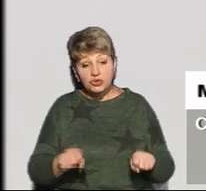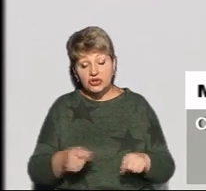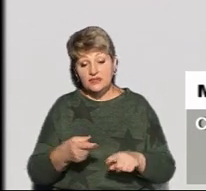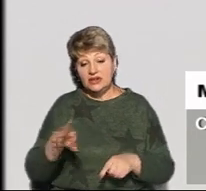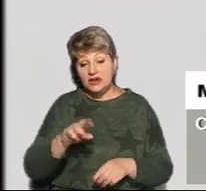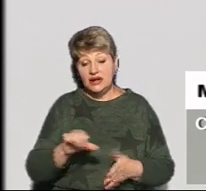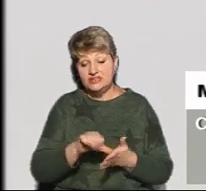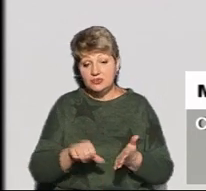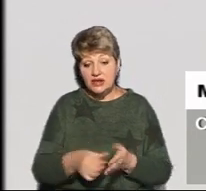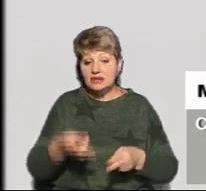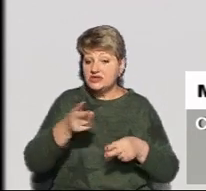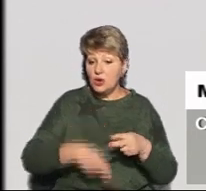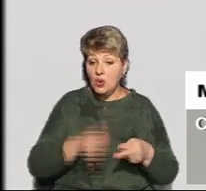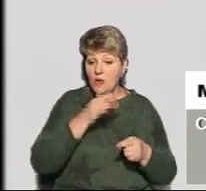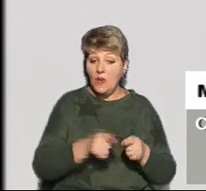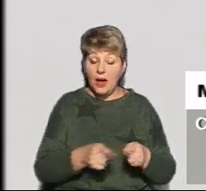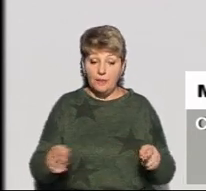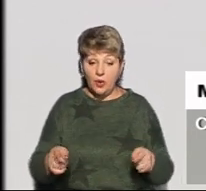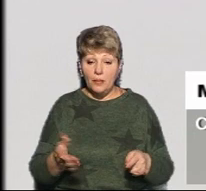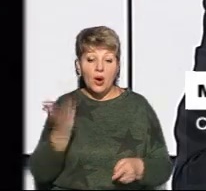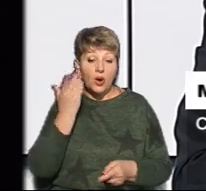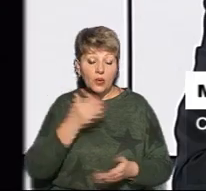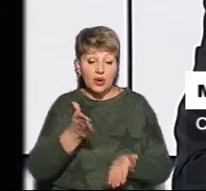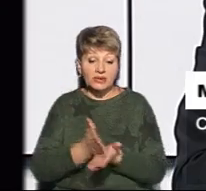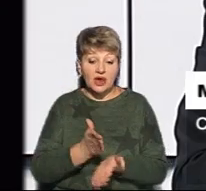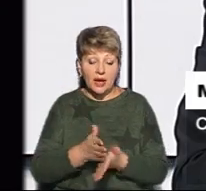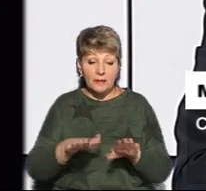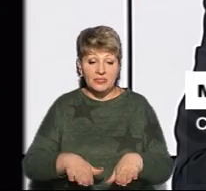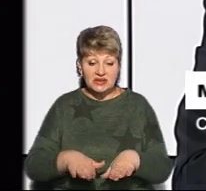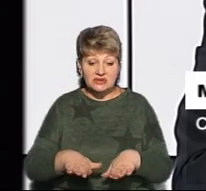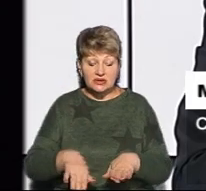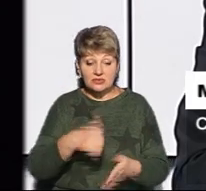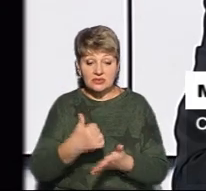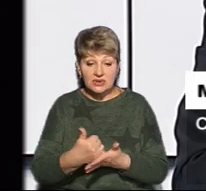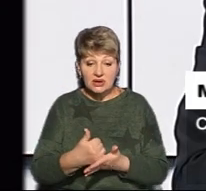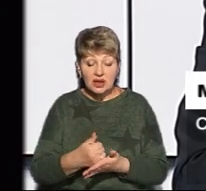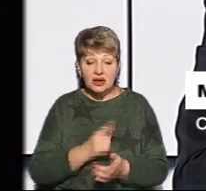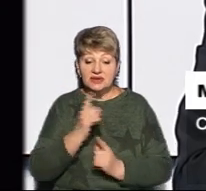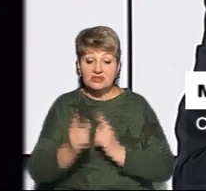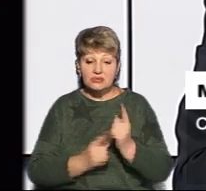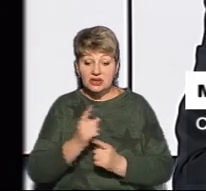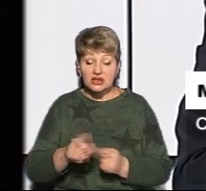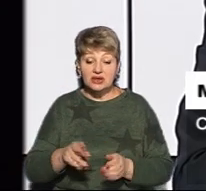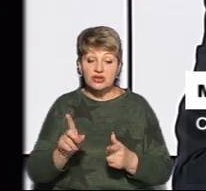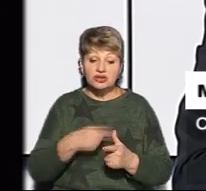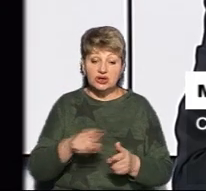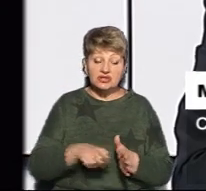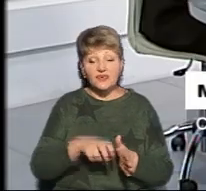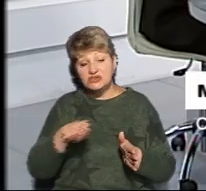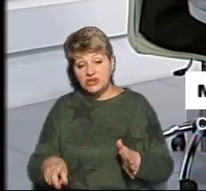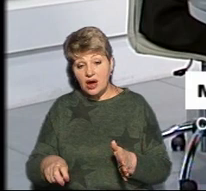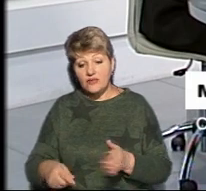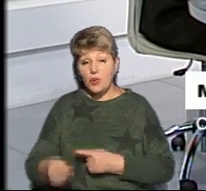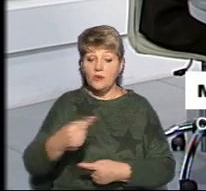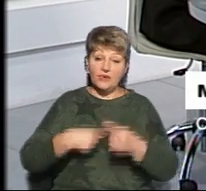така епоха, коли наявність міського голови зміняється його відсутністю через відставку, потім поновлення. І